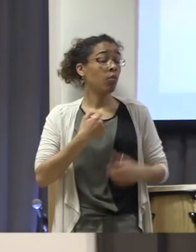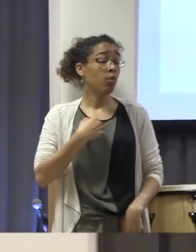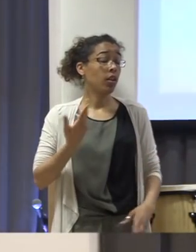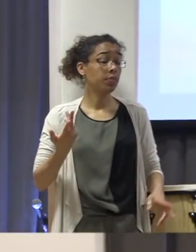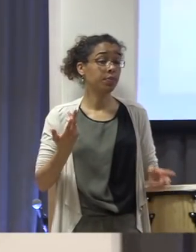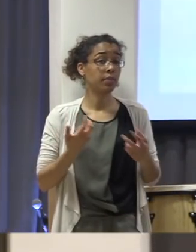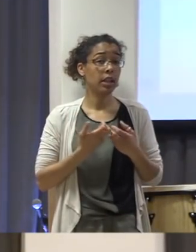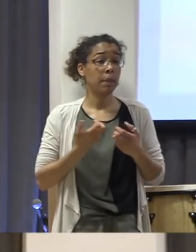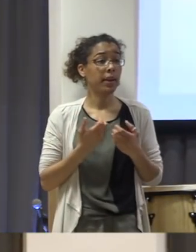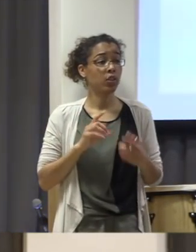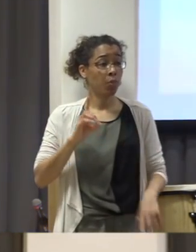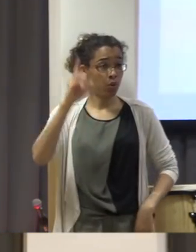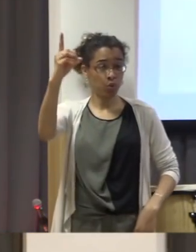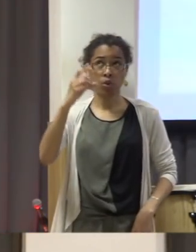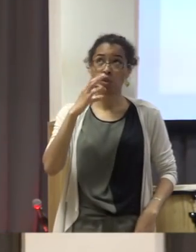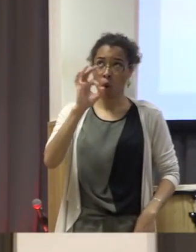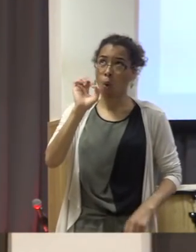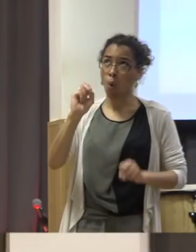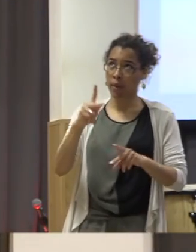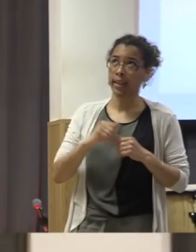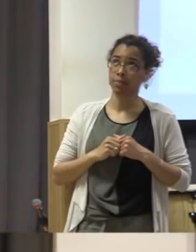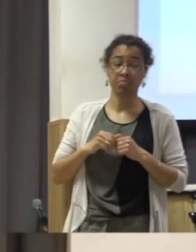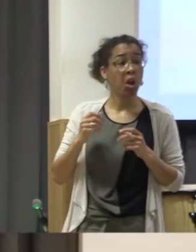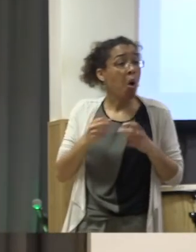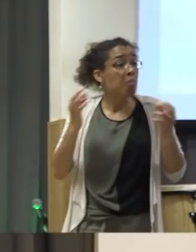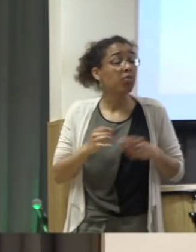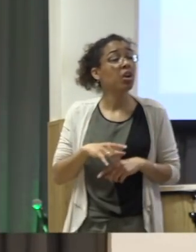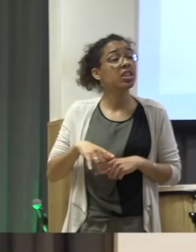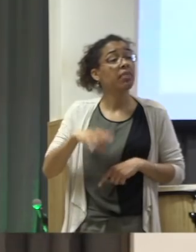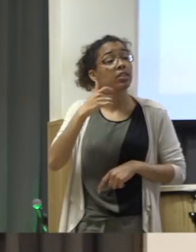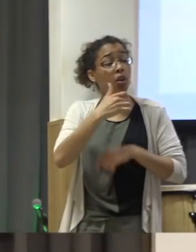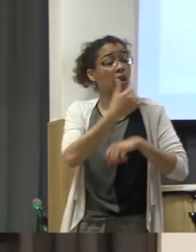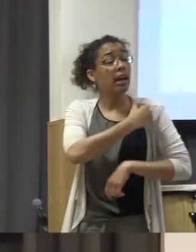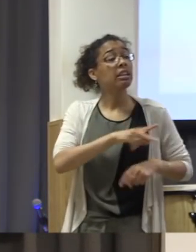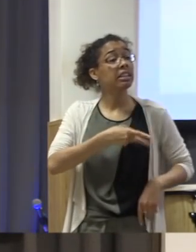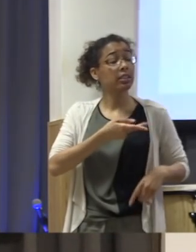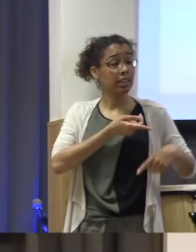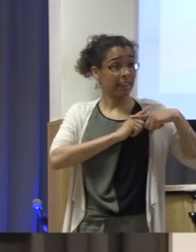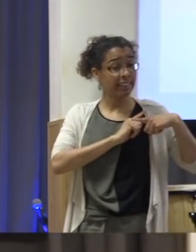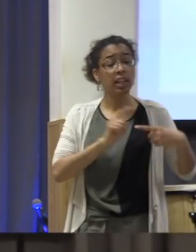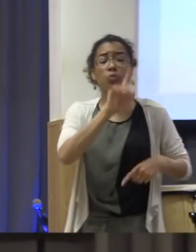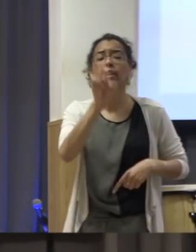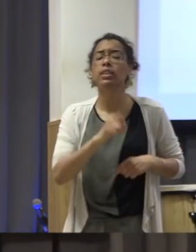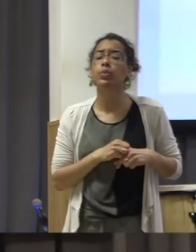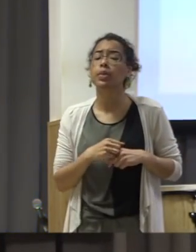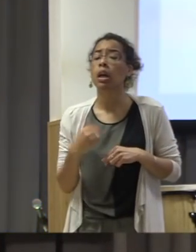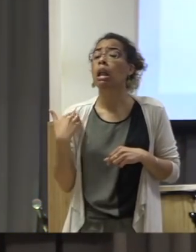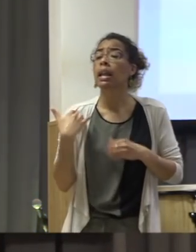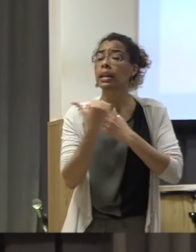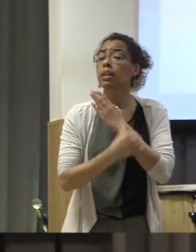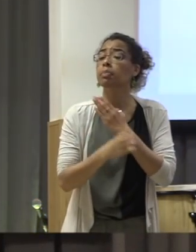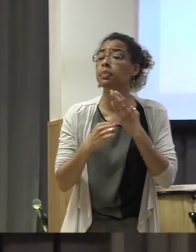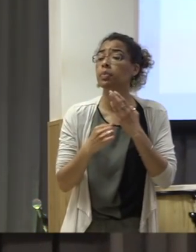pour prendre Dieu au mot, parfois si je pose des questions aux chrétiens, il y en a même qui disent, est-ce que vous avez lu votre